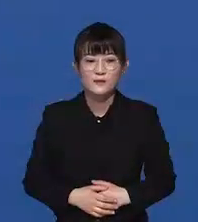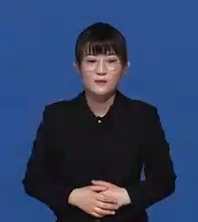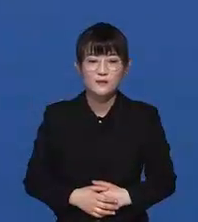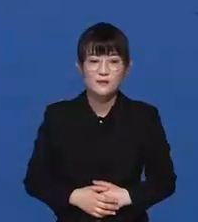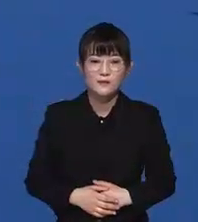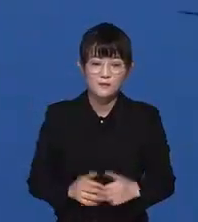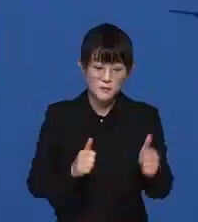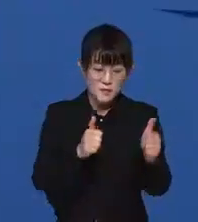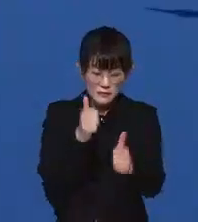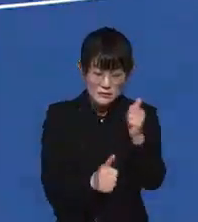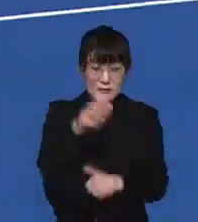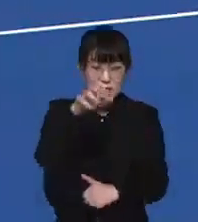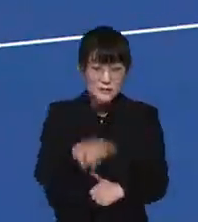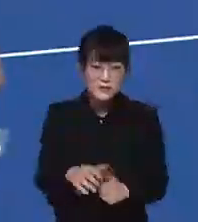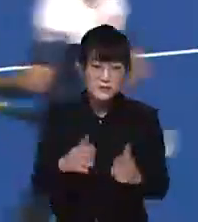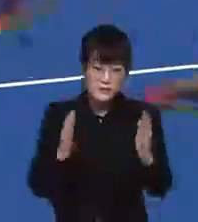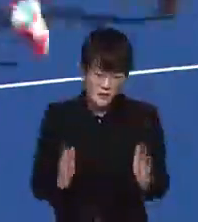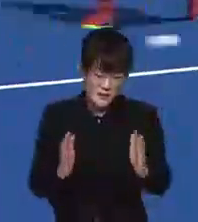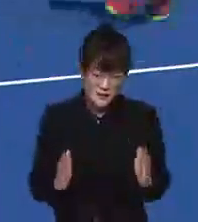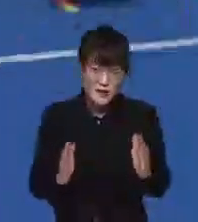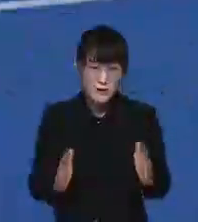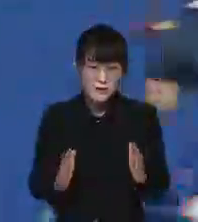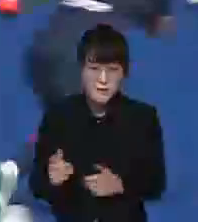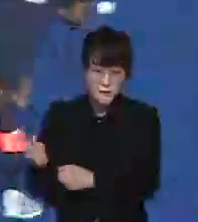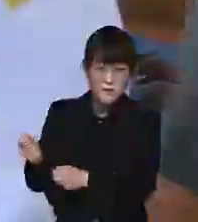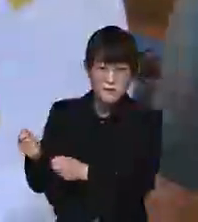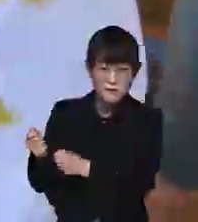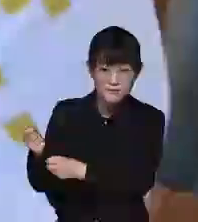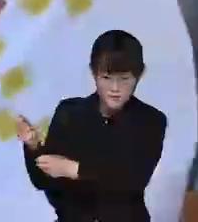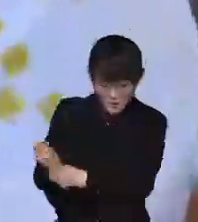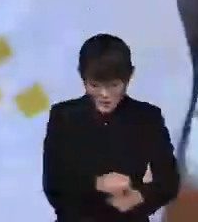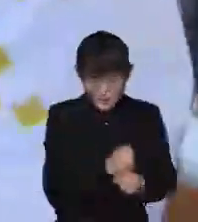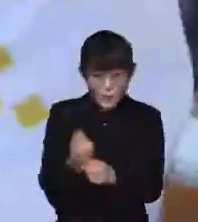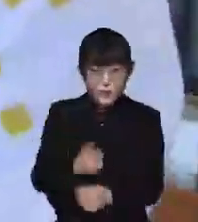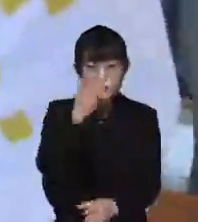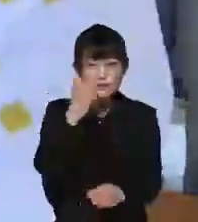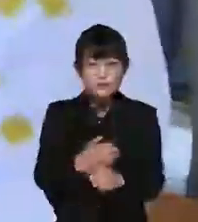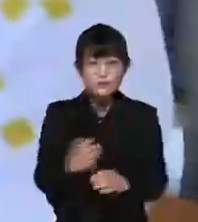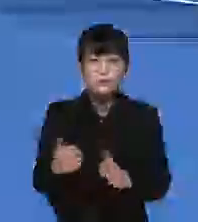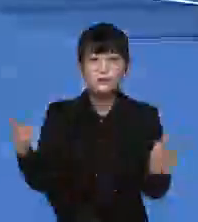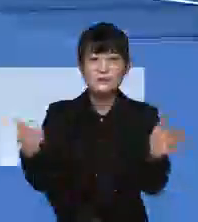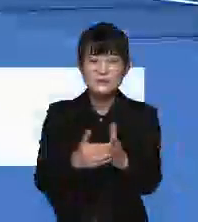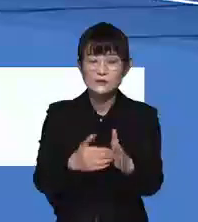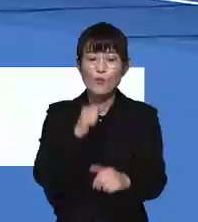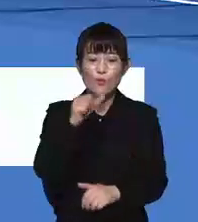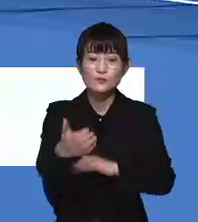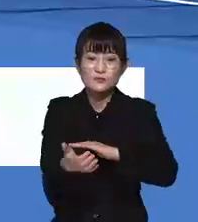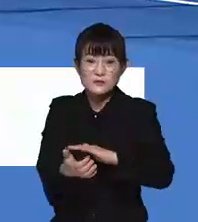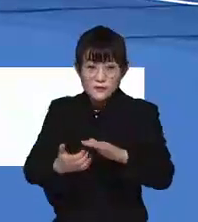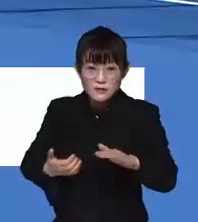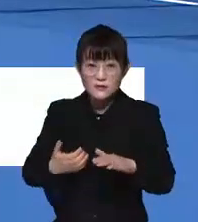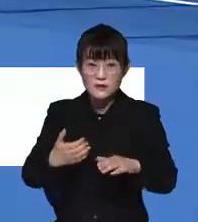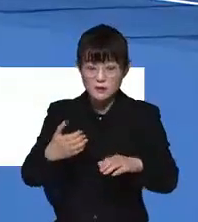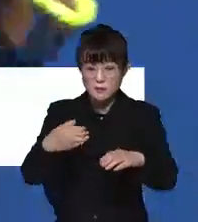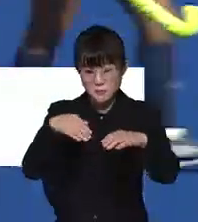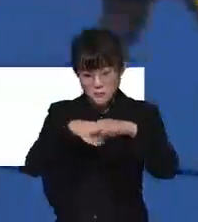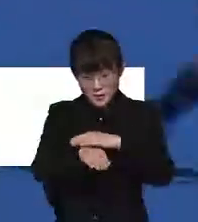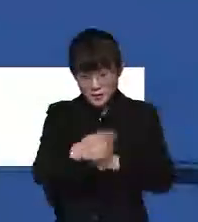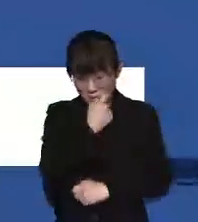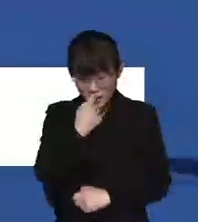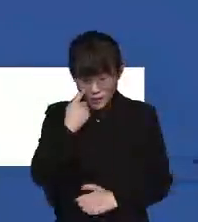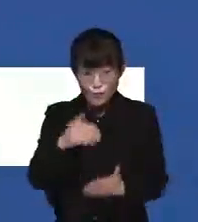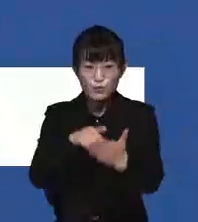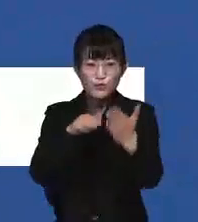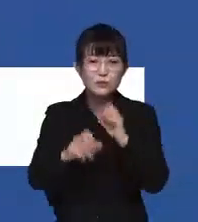필드 위를 선수들이 오가며 공방을 펼칩니다. 종료 5분 전을 남기고 비디오 판독 끝에 페널티 스트로크를 얻은